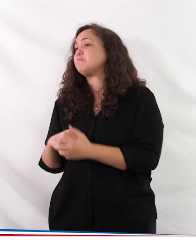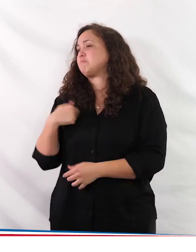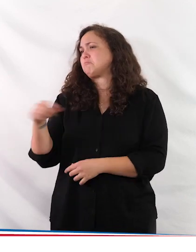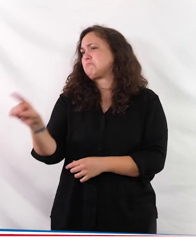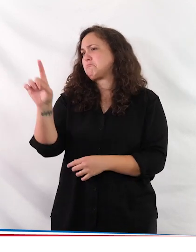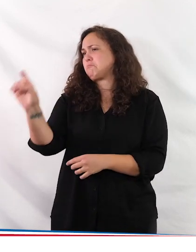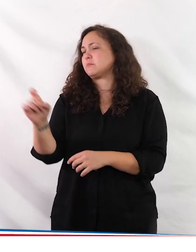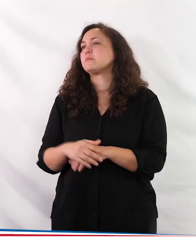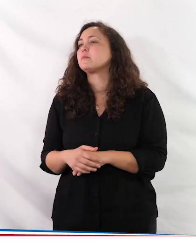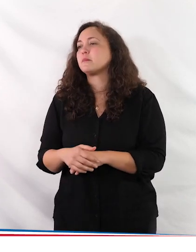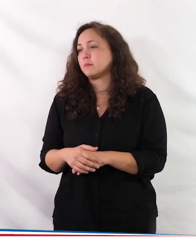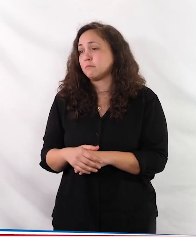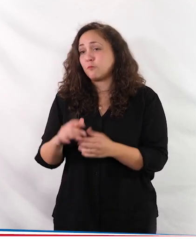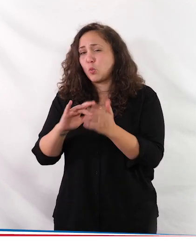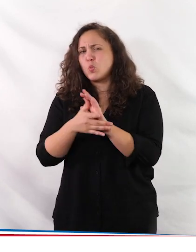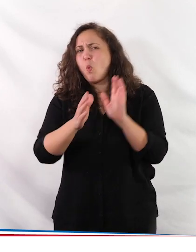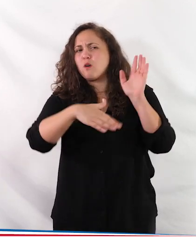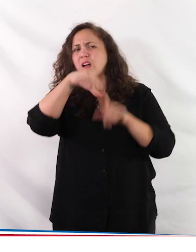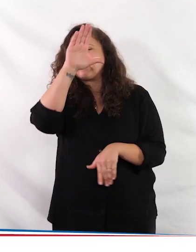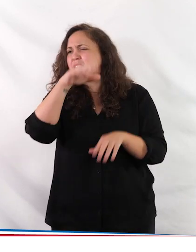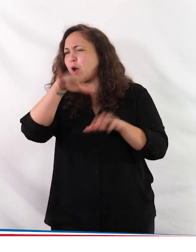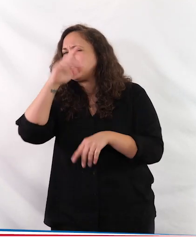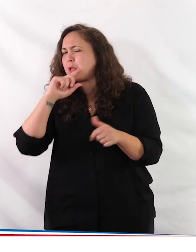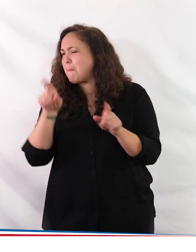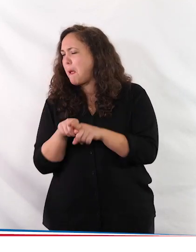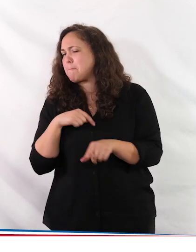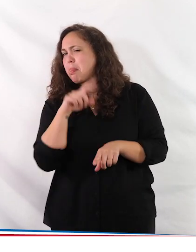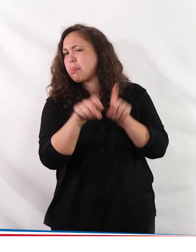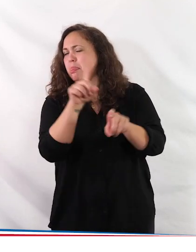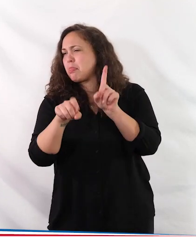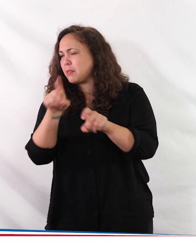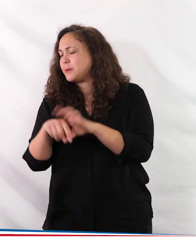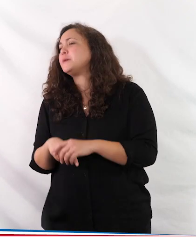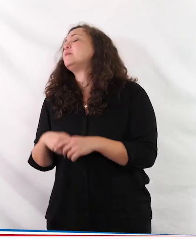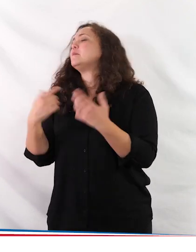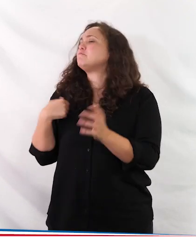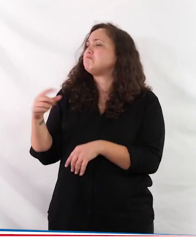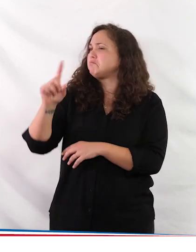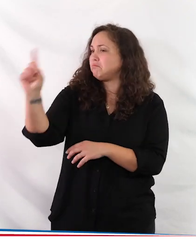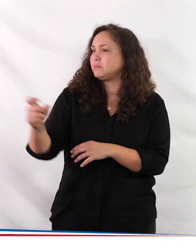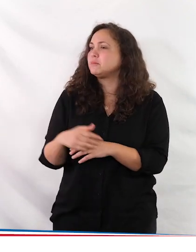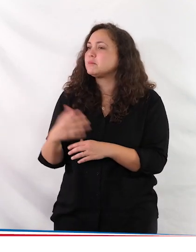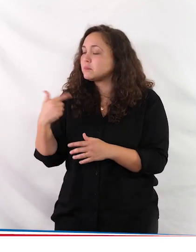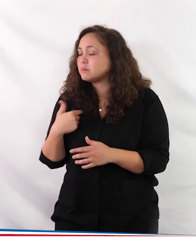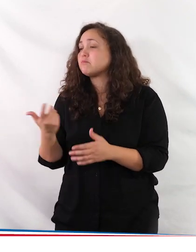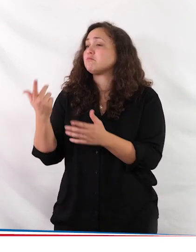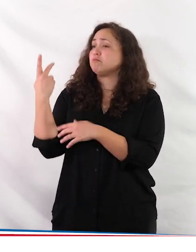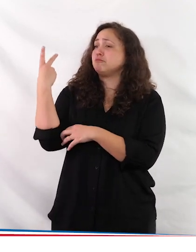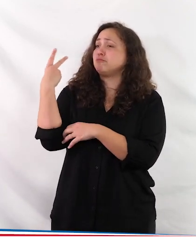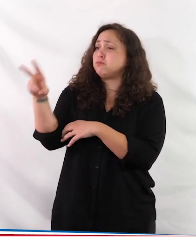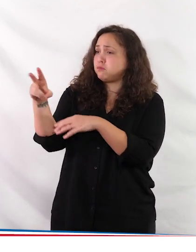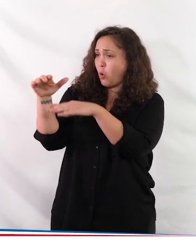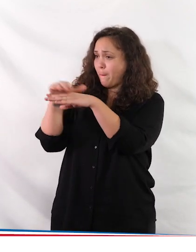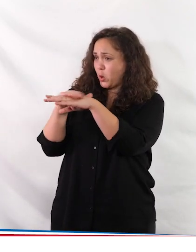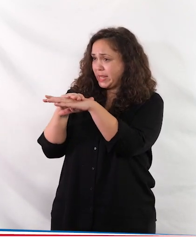caractères et avec la question que je vous pose et que je pose d'ailleurs à toutes les candidates et les candidats à l'élection présidentielle,